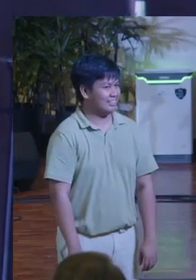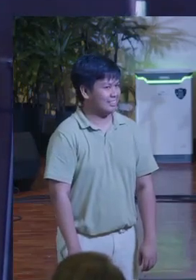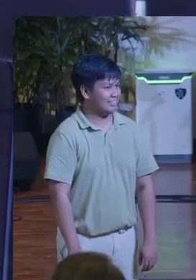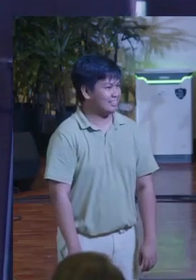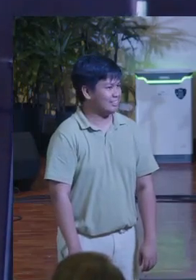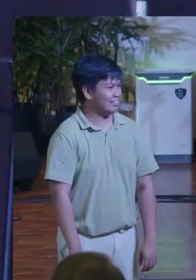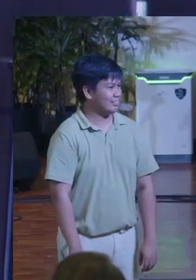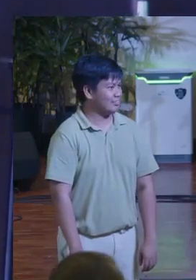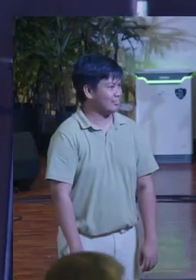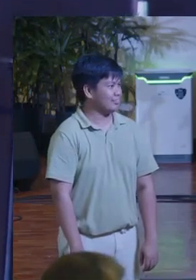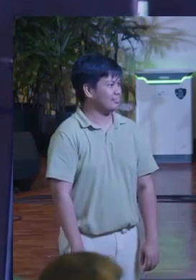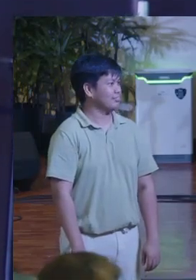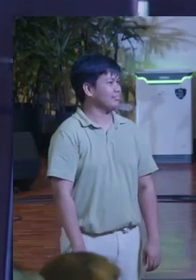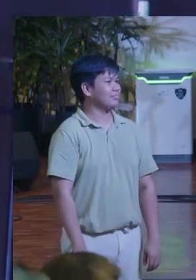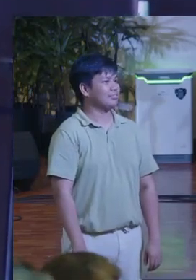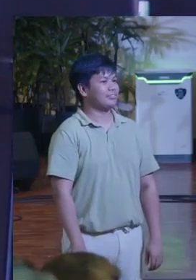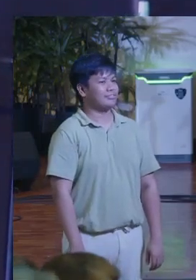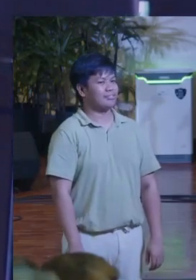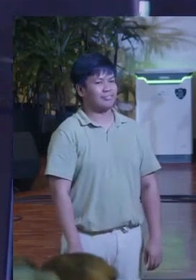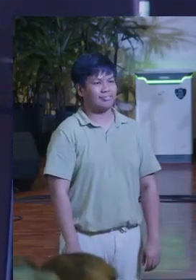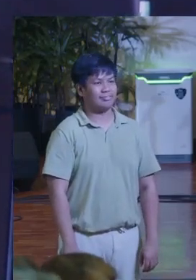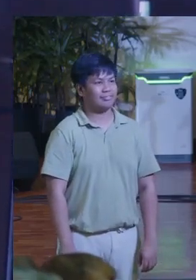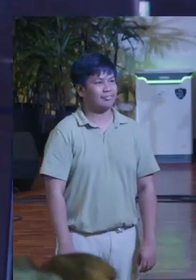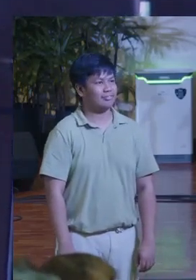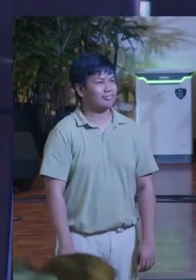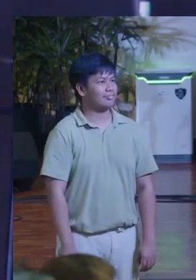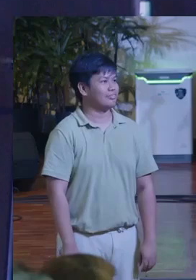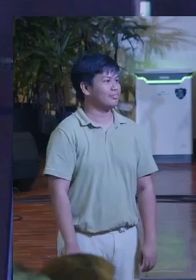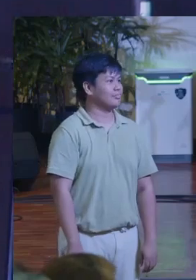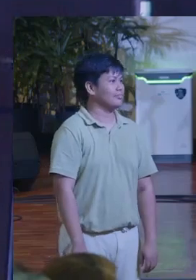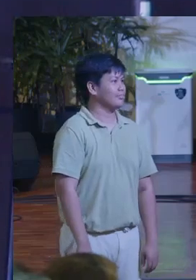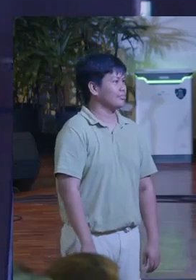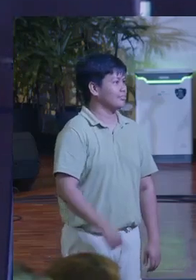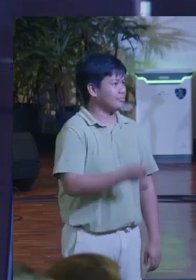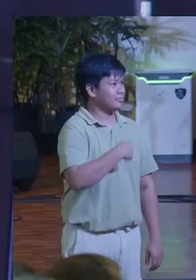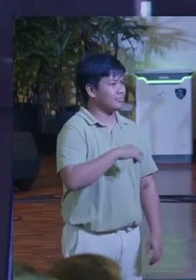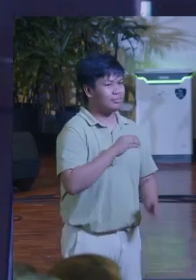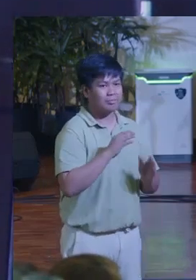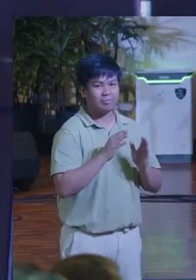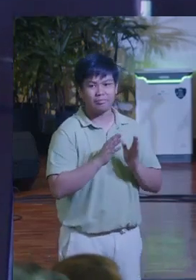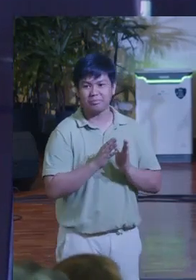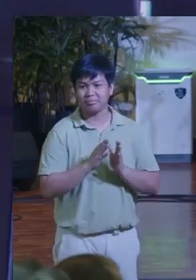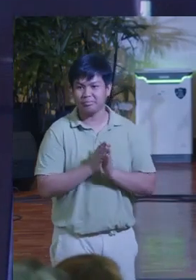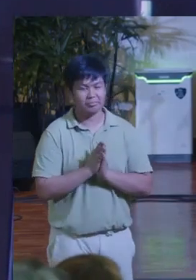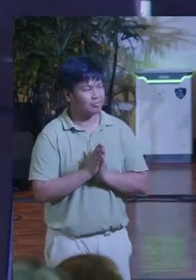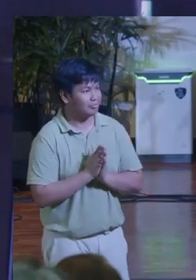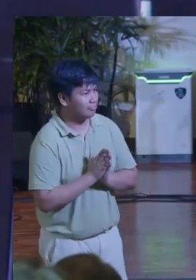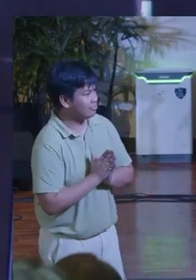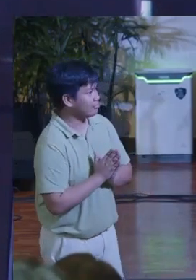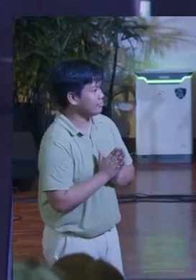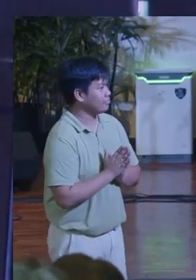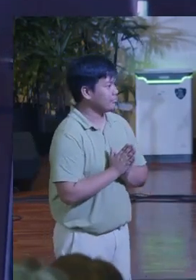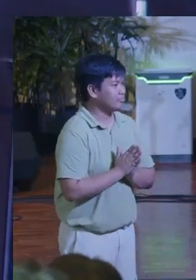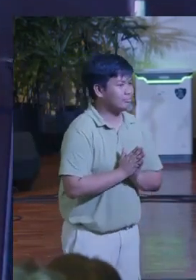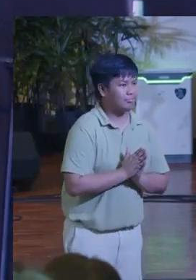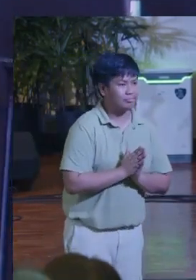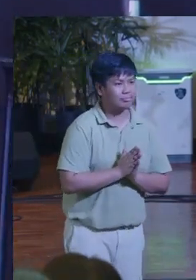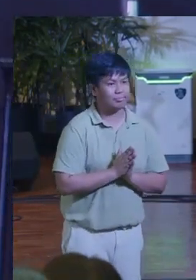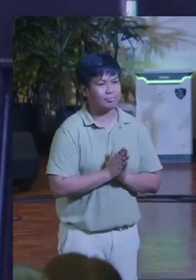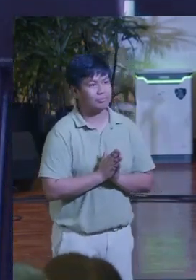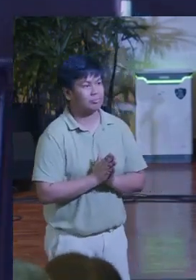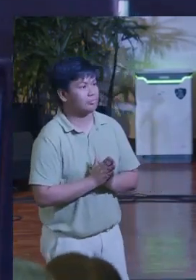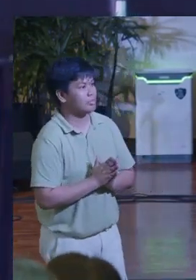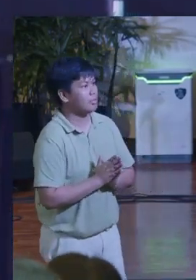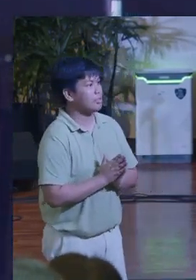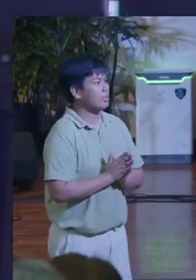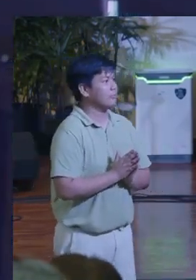excitement. Mga kapatid, atin pong ipapanalangin ang ating mga ina. Tayo po ay